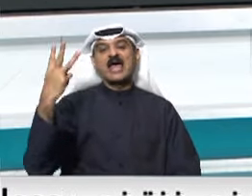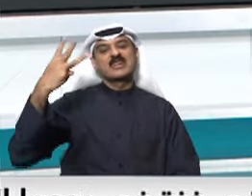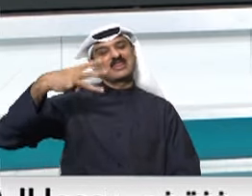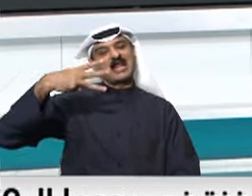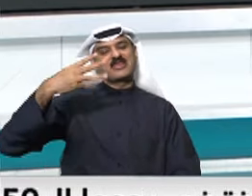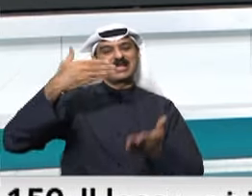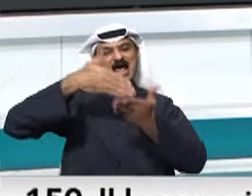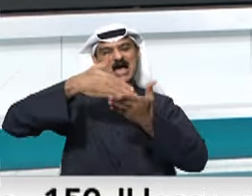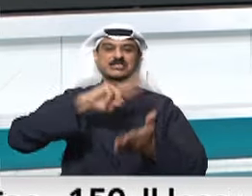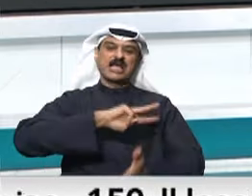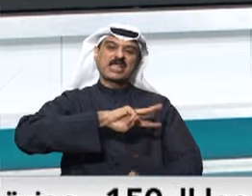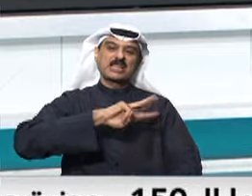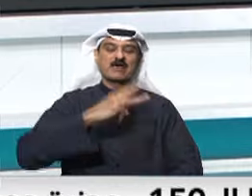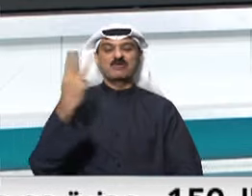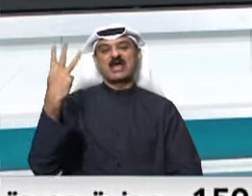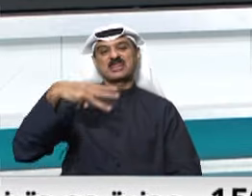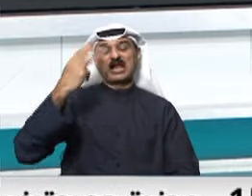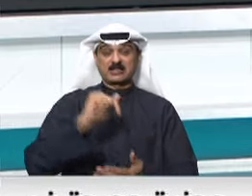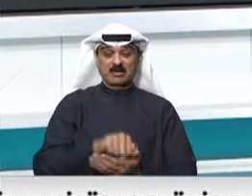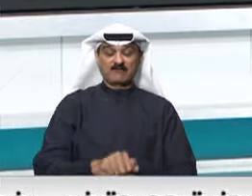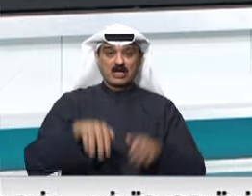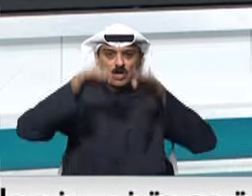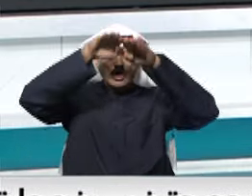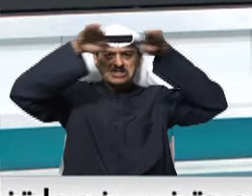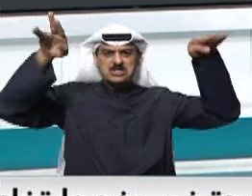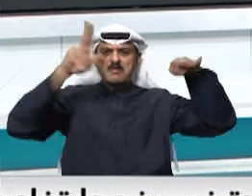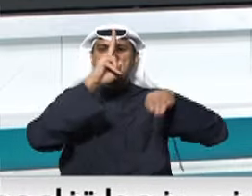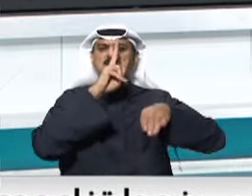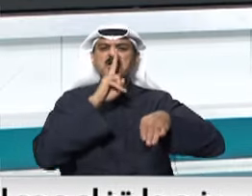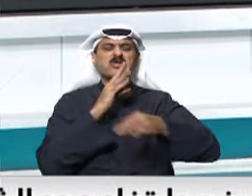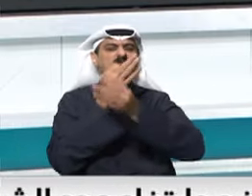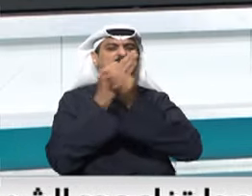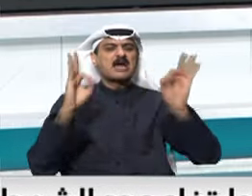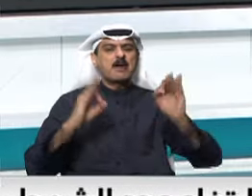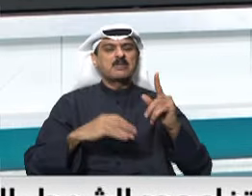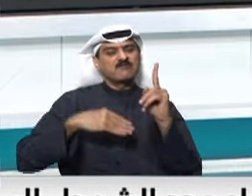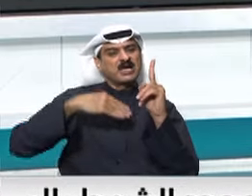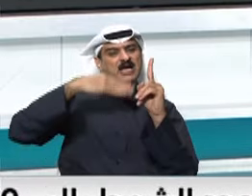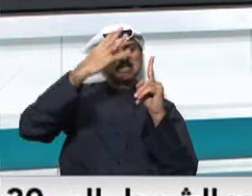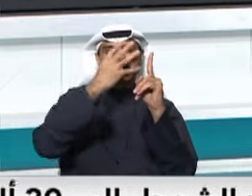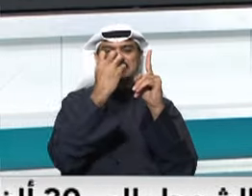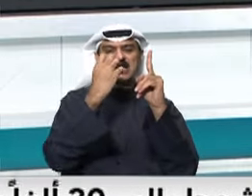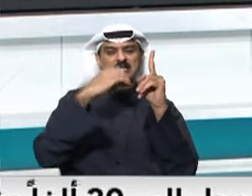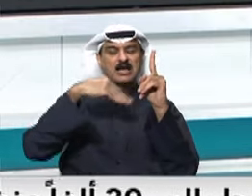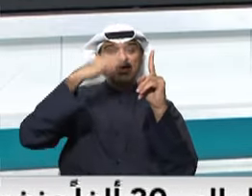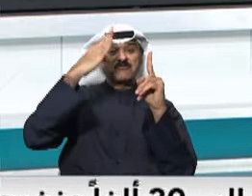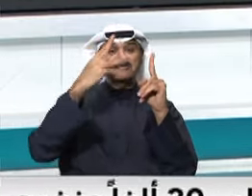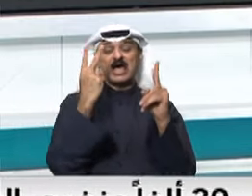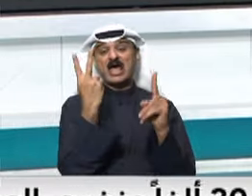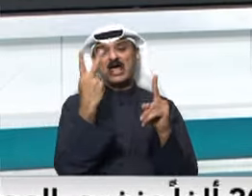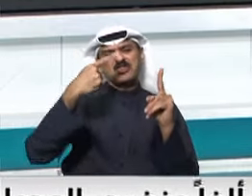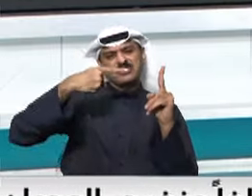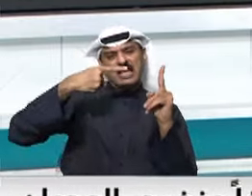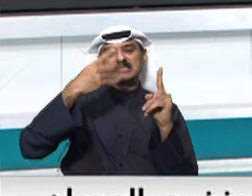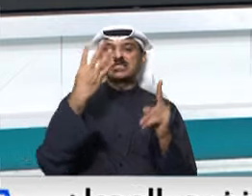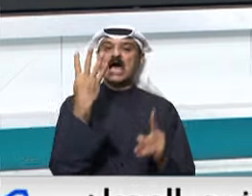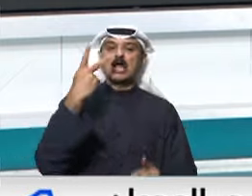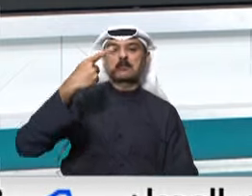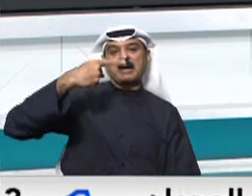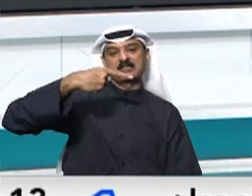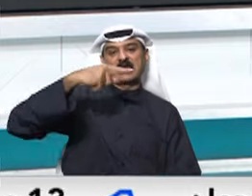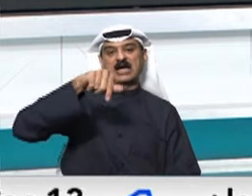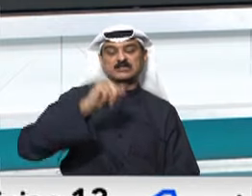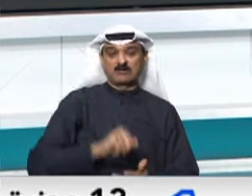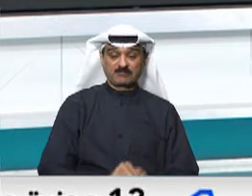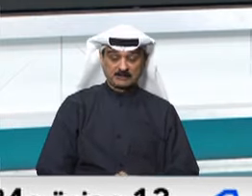م في الساعه مع السمه صافيه للساعه 12 ودرجات الحراره تتراوح ما بين ال 12 درجه مئويه الى ال 14 درجه مئويه في اغلب